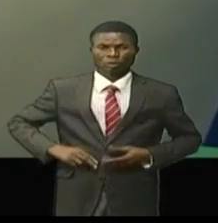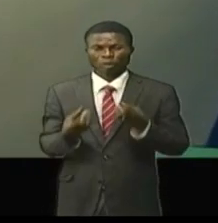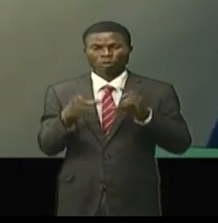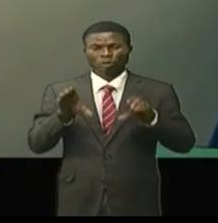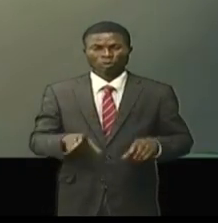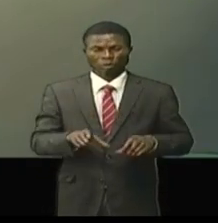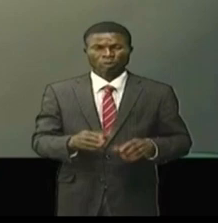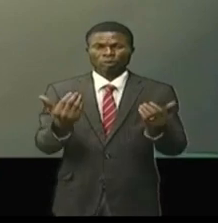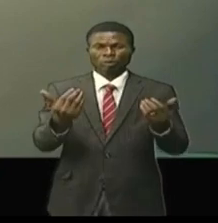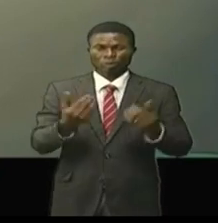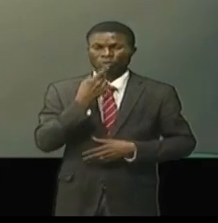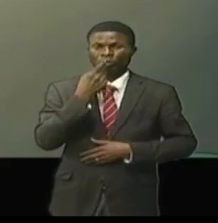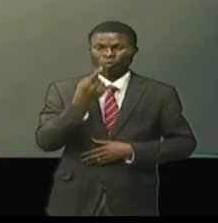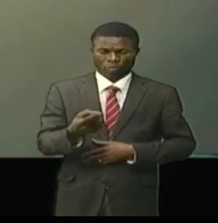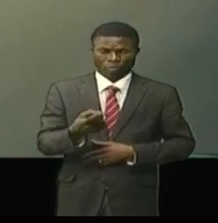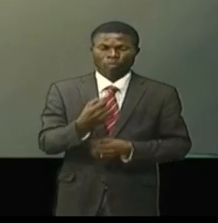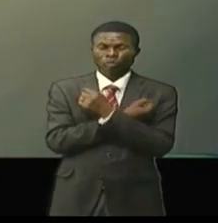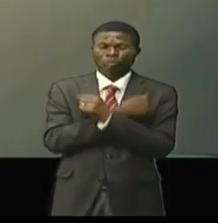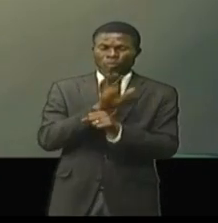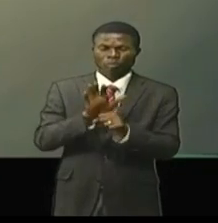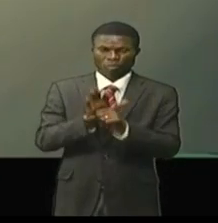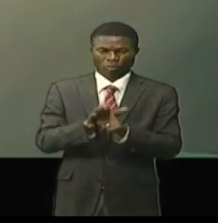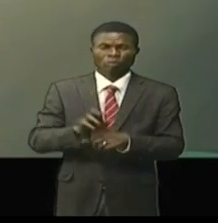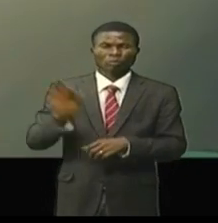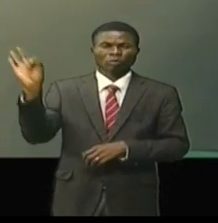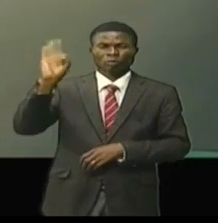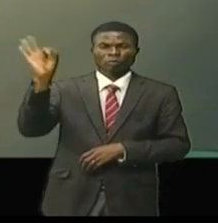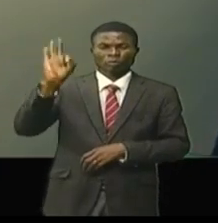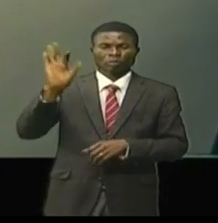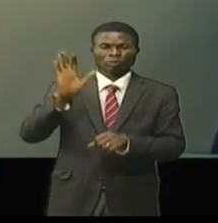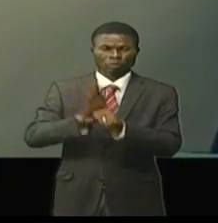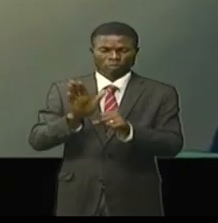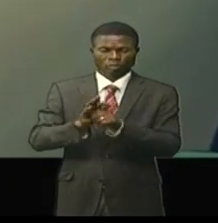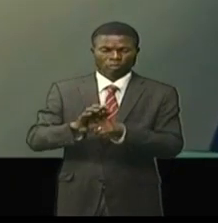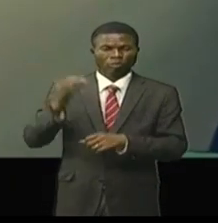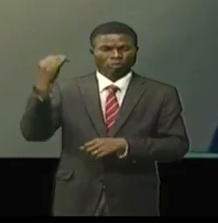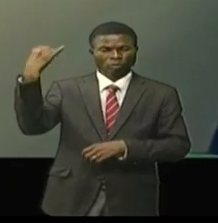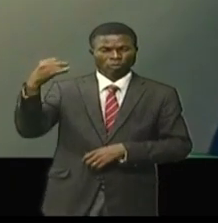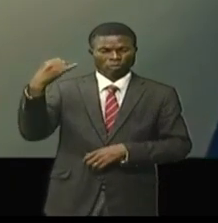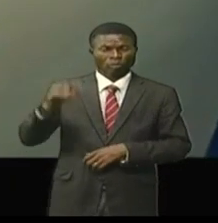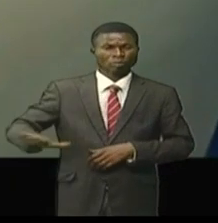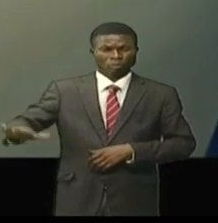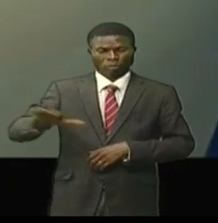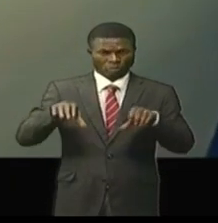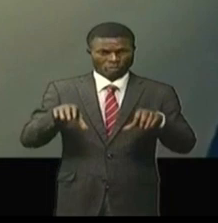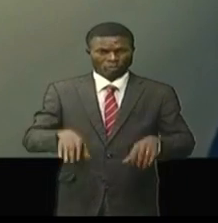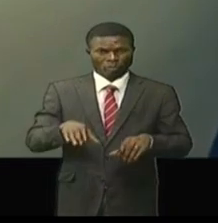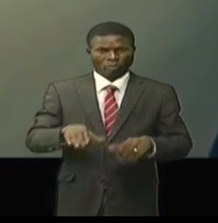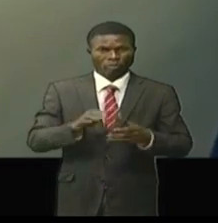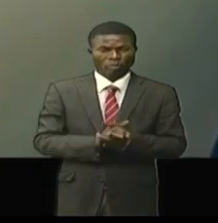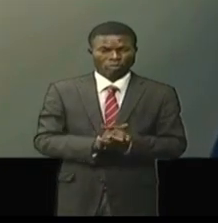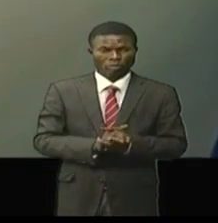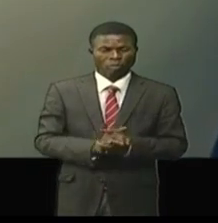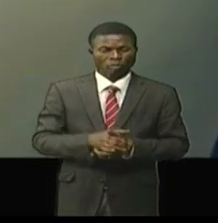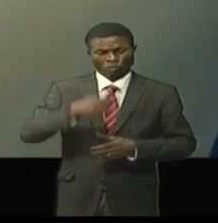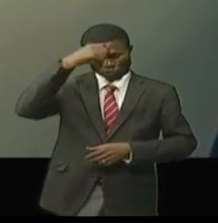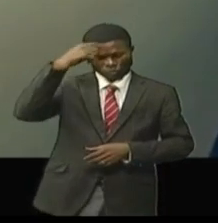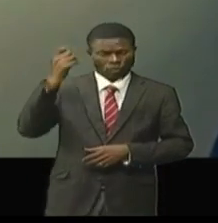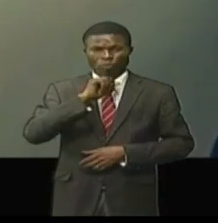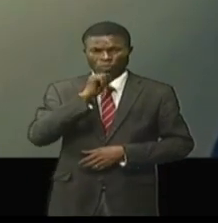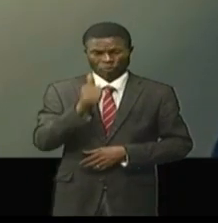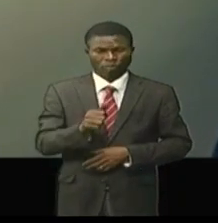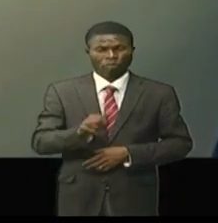je vous dirais que moi j'aime le verre à moitié plein. Parce que ce pays n'est pas une calamité.